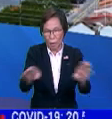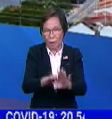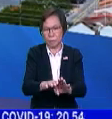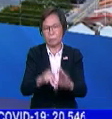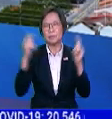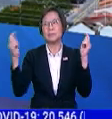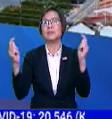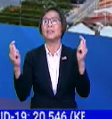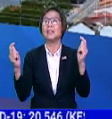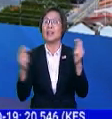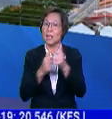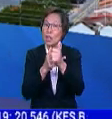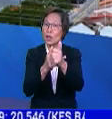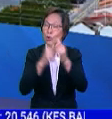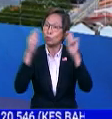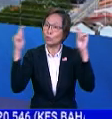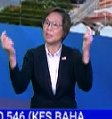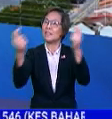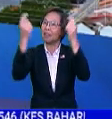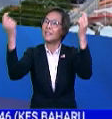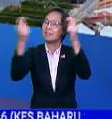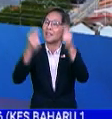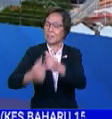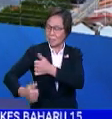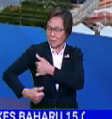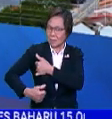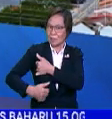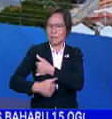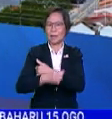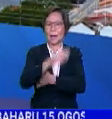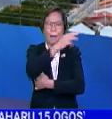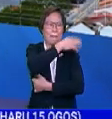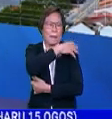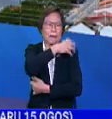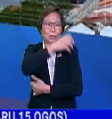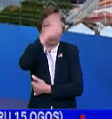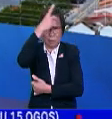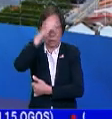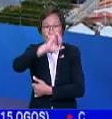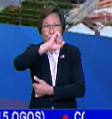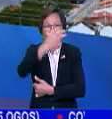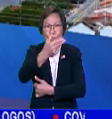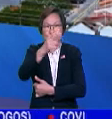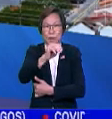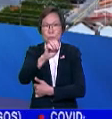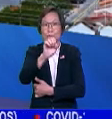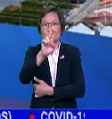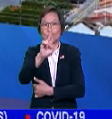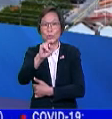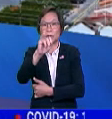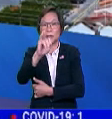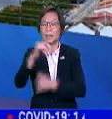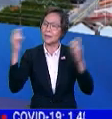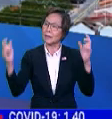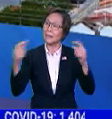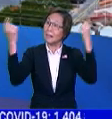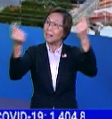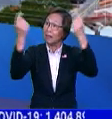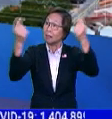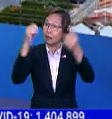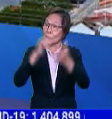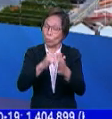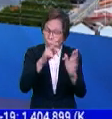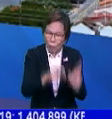istiadat ketenteraan. Panglima Wilayah Udara 2 Major General Datuk Syamsuddin Kasim memberitahu istiadat berkenaan